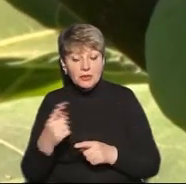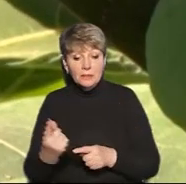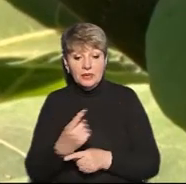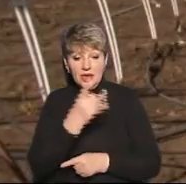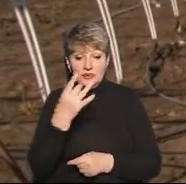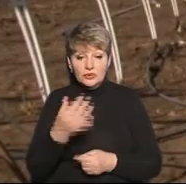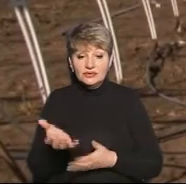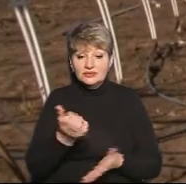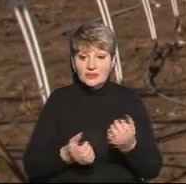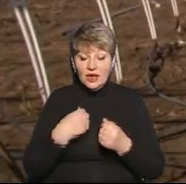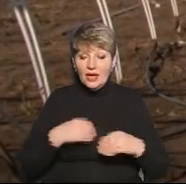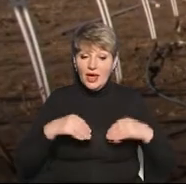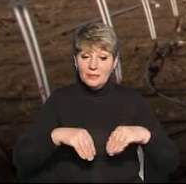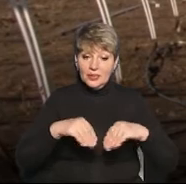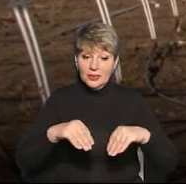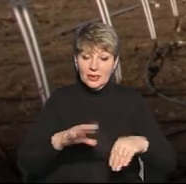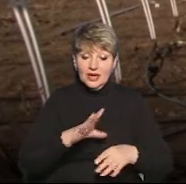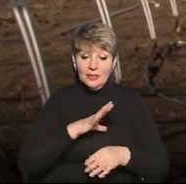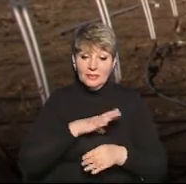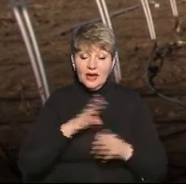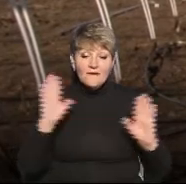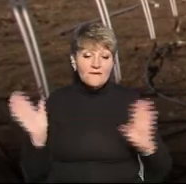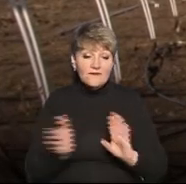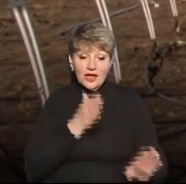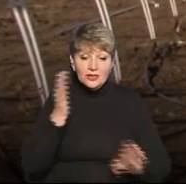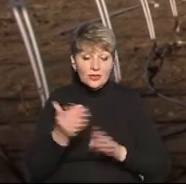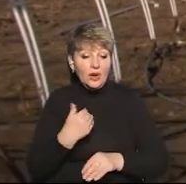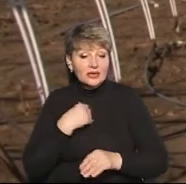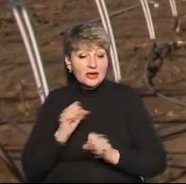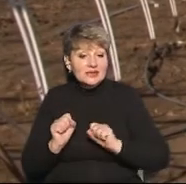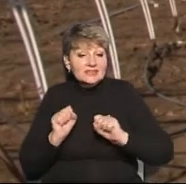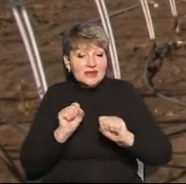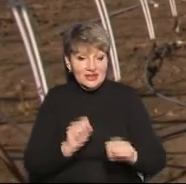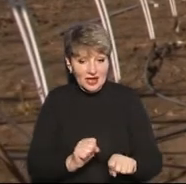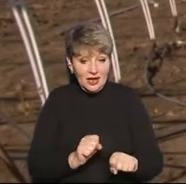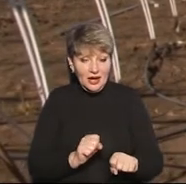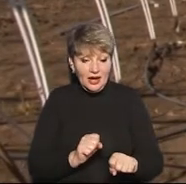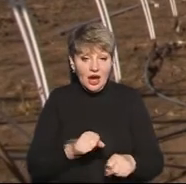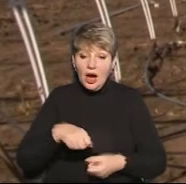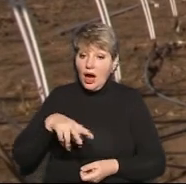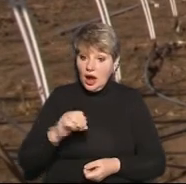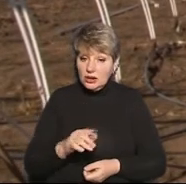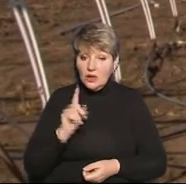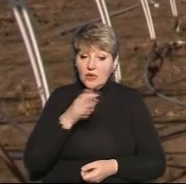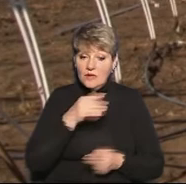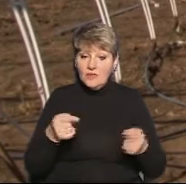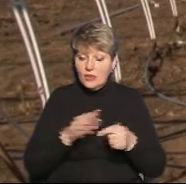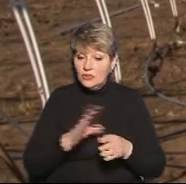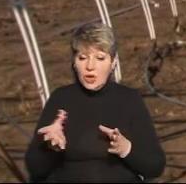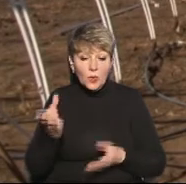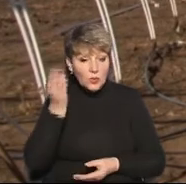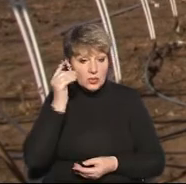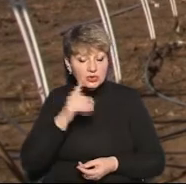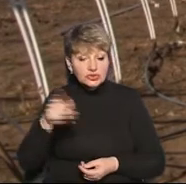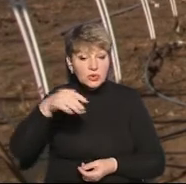плоди. Я посадив, хотів від вітру захистити. Було, посадив, хотів від вітру захистити, але в той же час не врахував, що